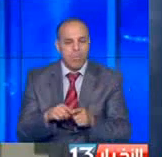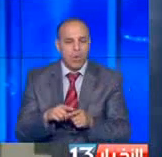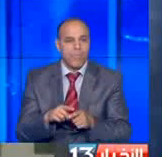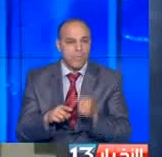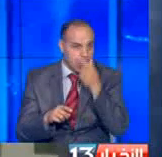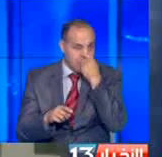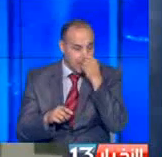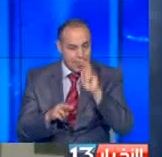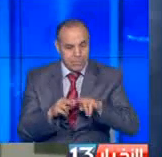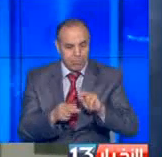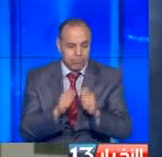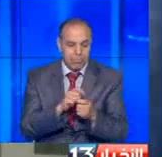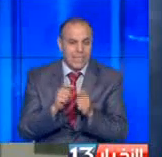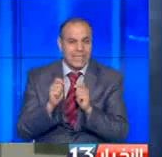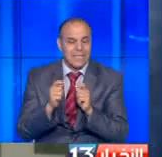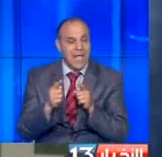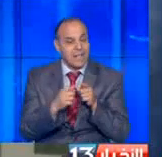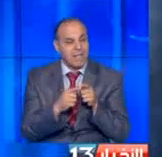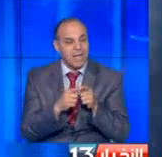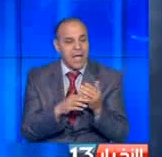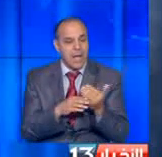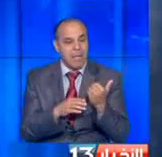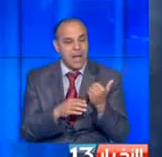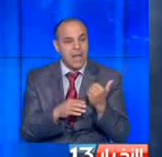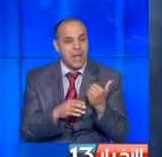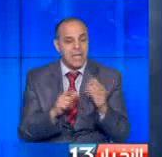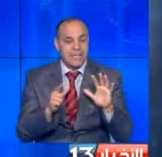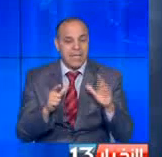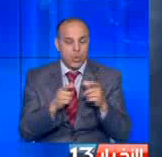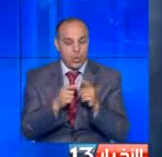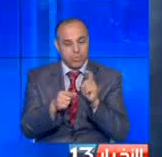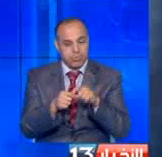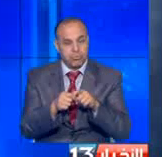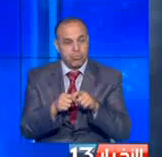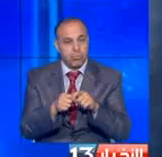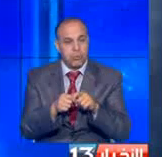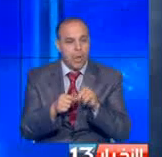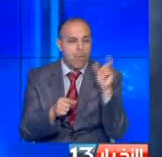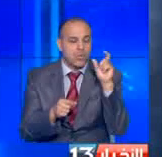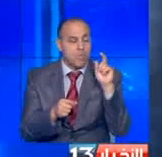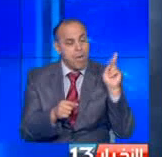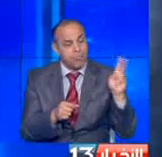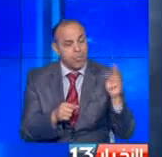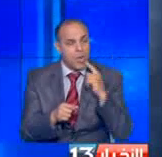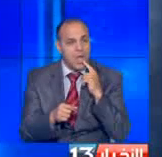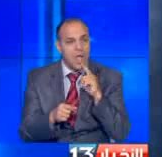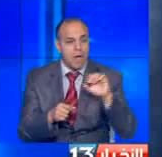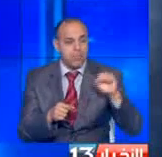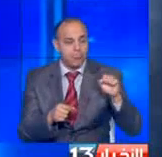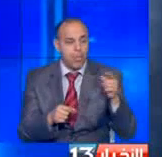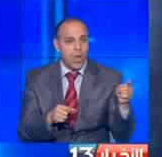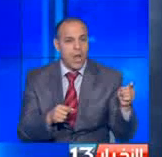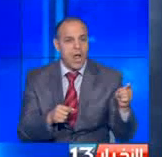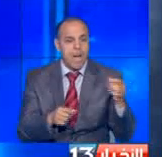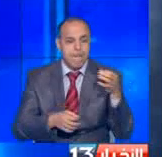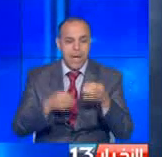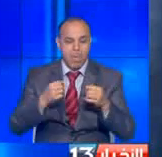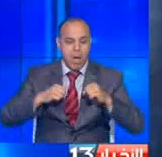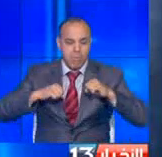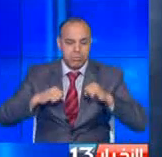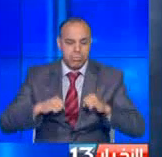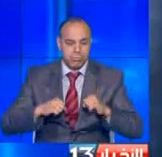احدث تعديلا للسياسه استهدفت قبل ست دول التي اغلبيه مسلمه وقيد تنفيذها المحكمه